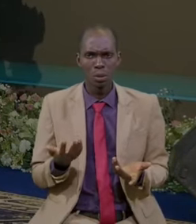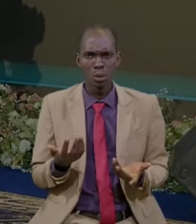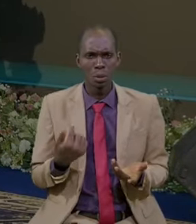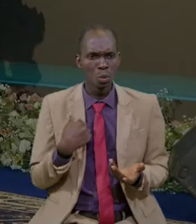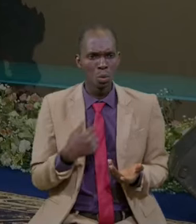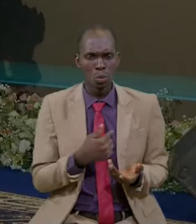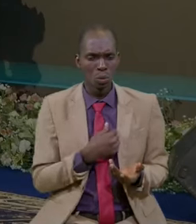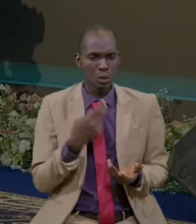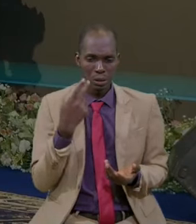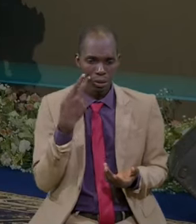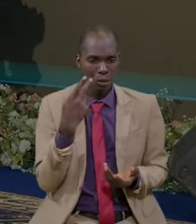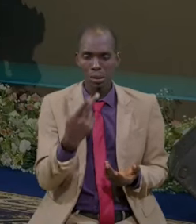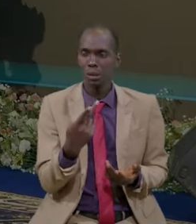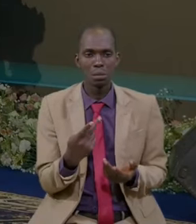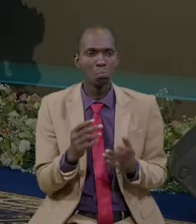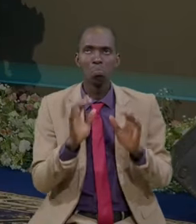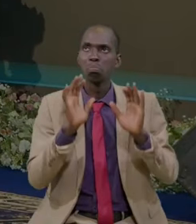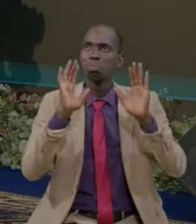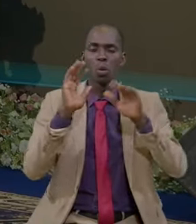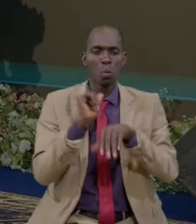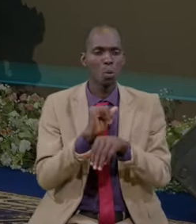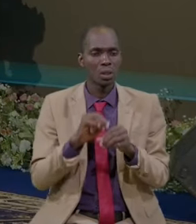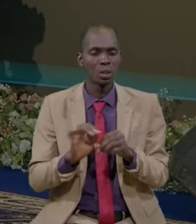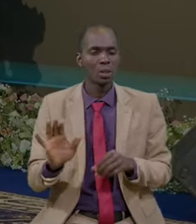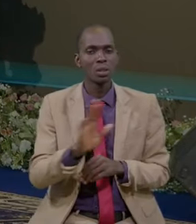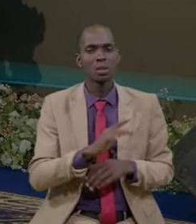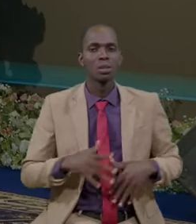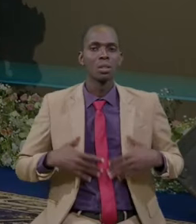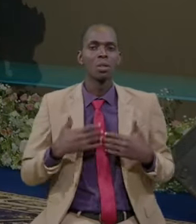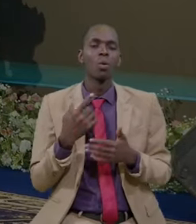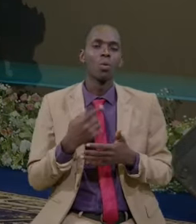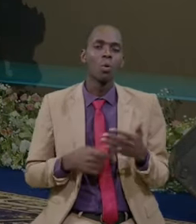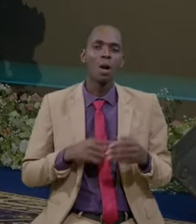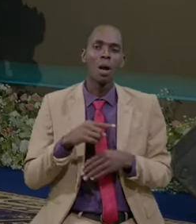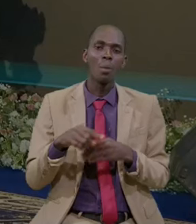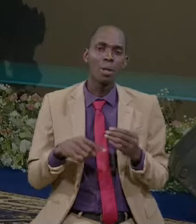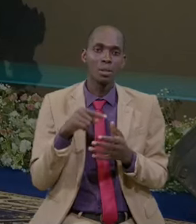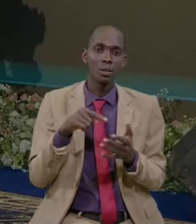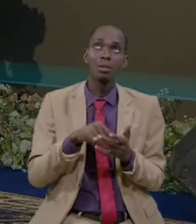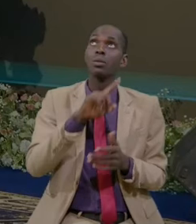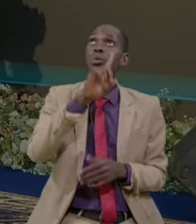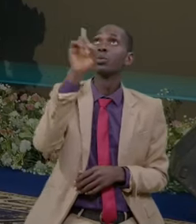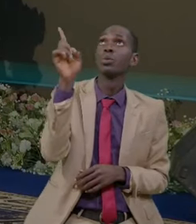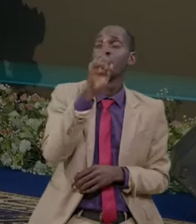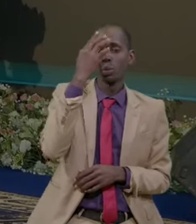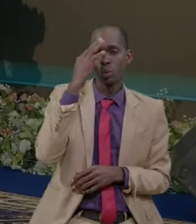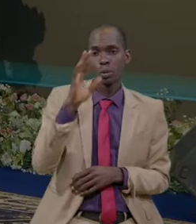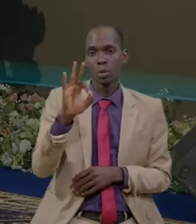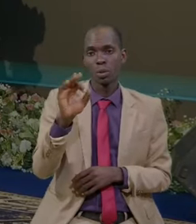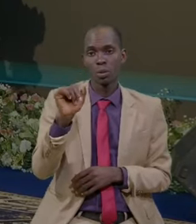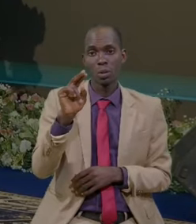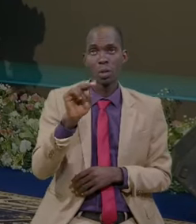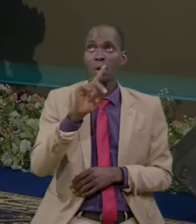Mais nous voyons des manifestations dans leur vie. Oui, regardez, voyez les ventilateurs qui circulent. Si